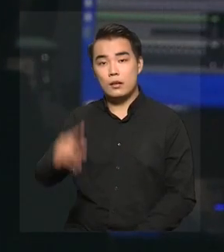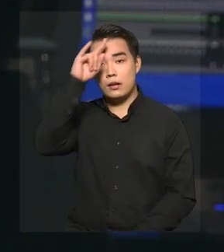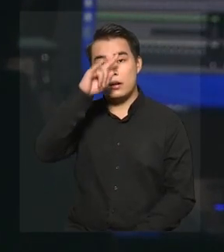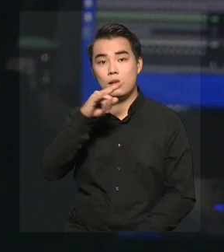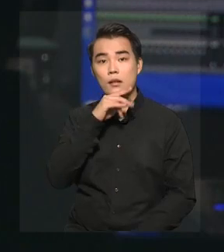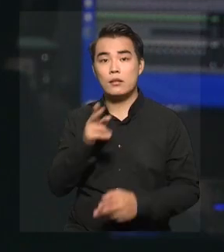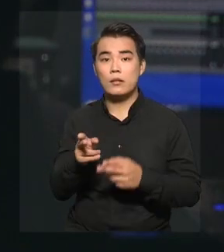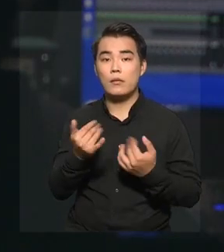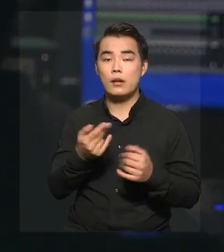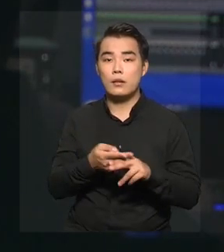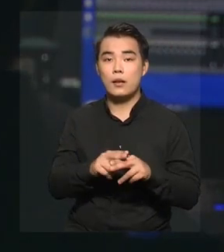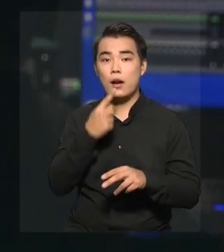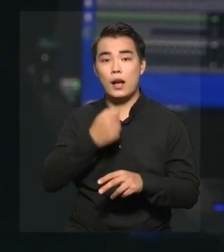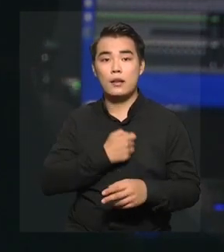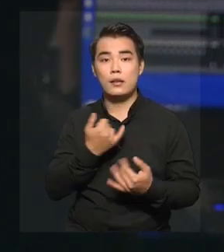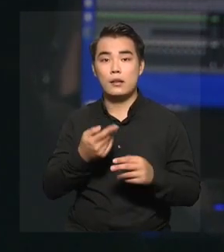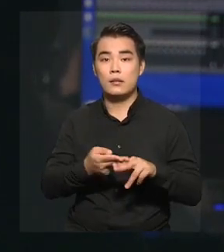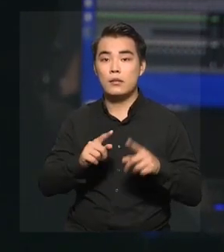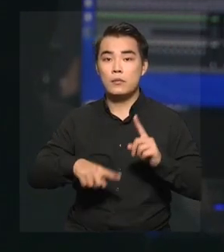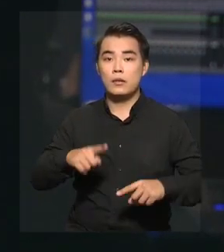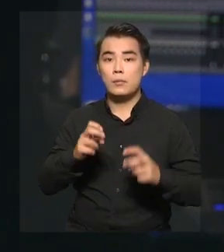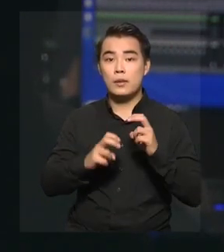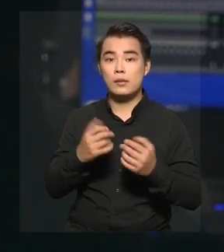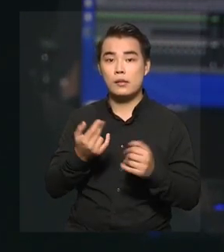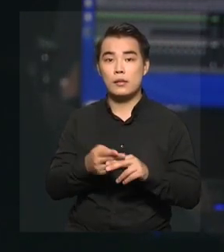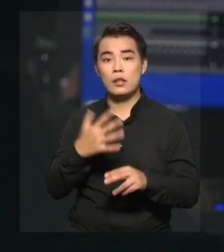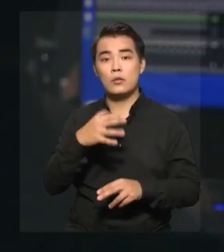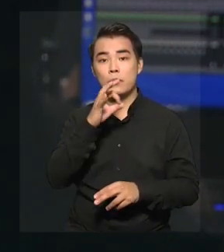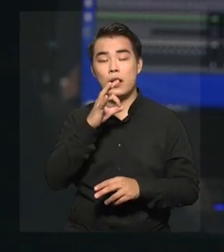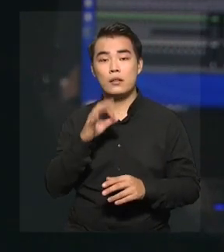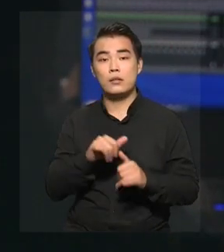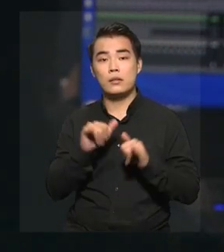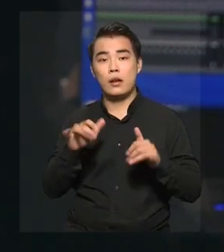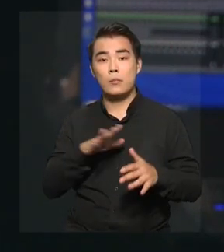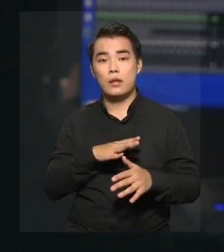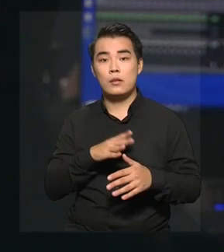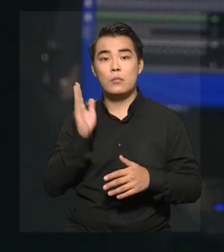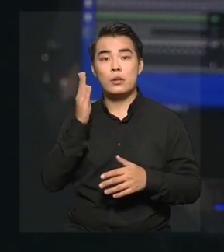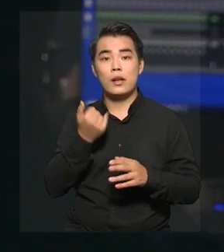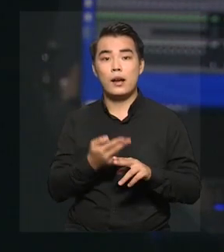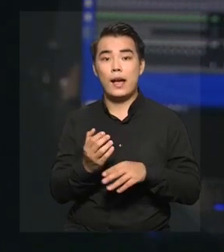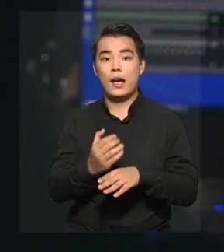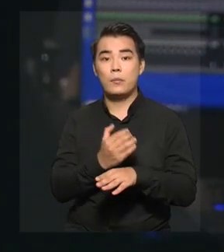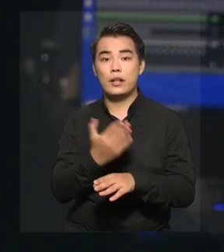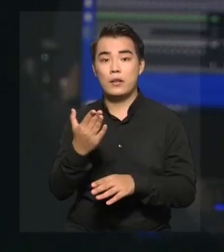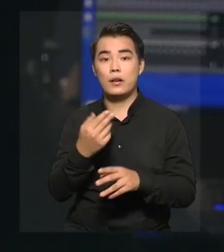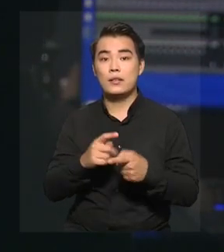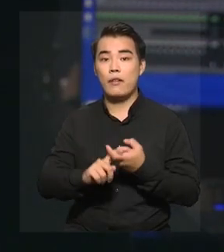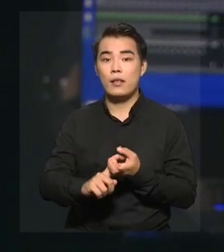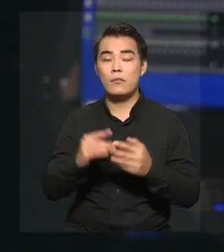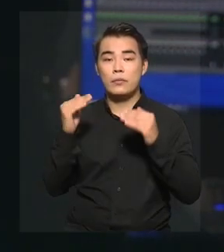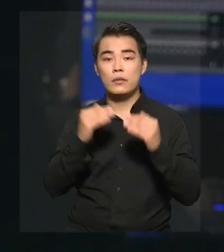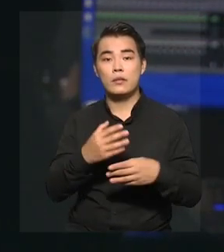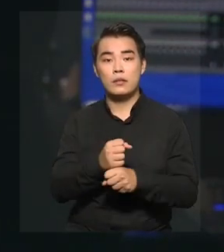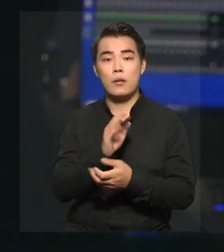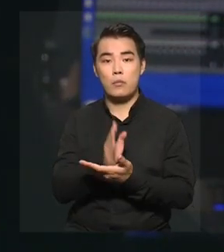Қазақстан қарулы күштеріндегі отандық өнеркәсіп өнімдерінің үлесі 50%-дан асады. Алда импорттық өнімдерге тәуелділікті